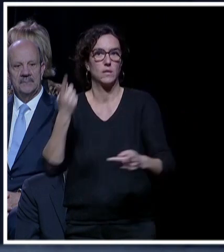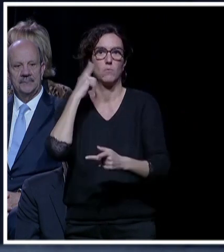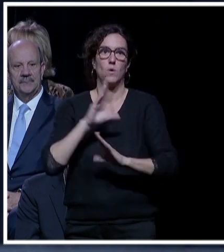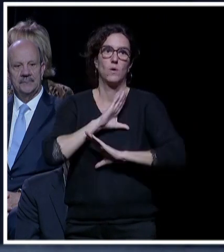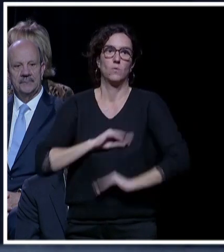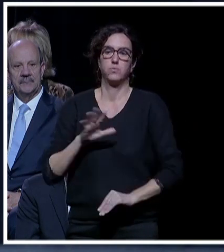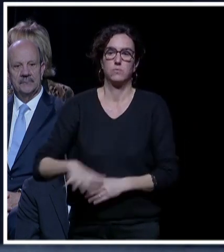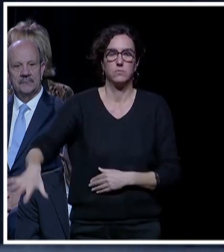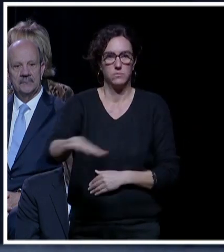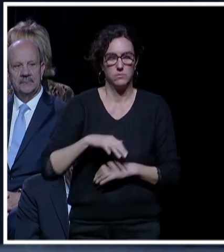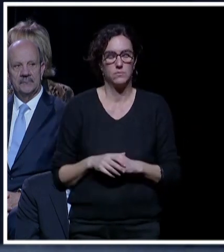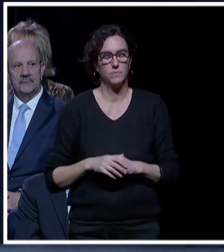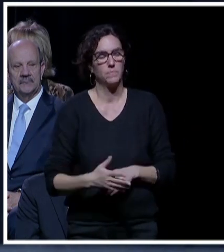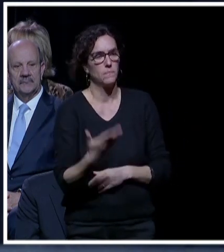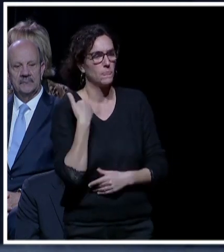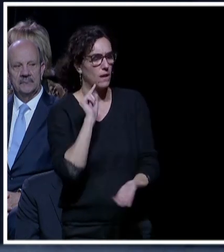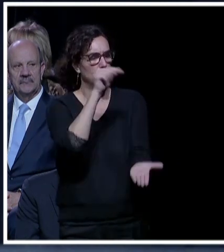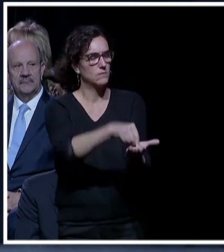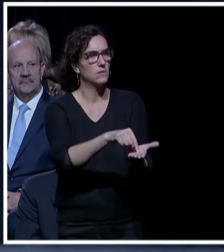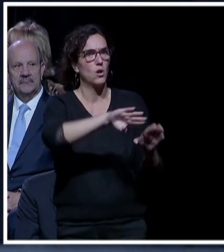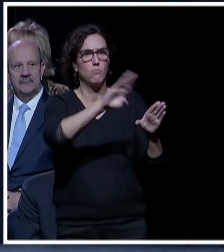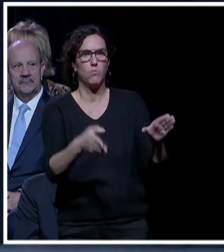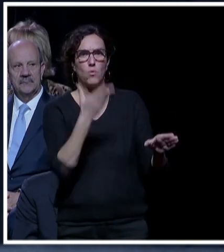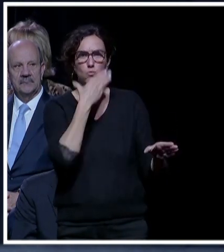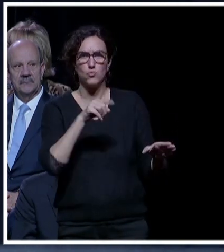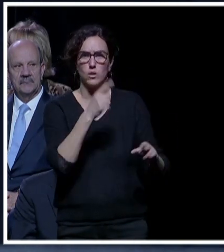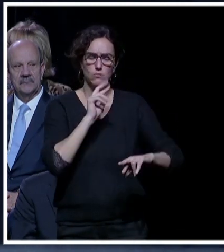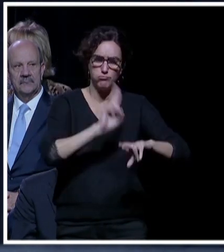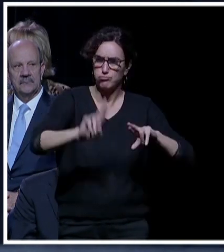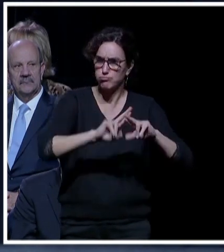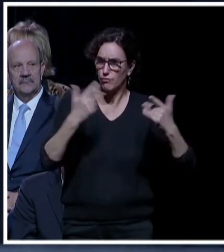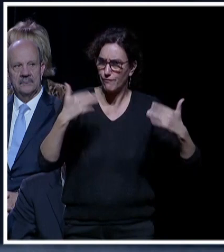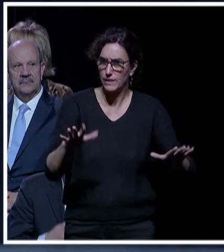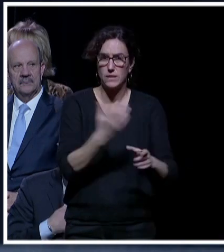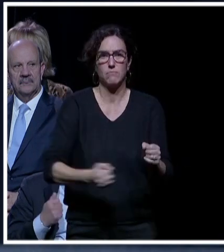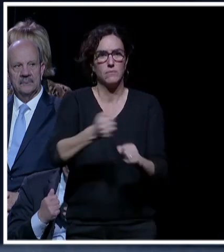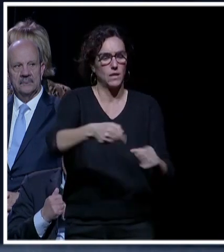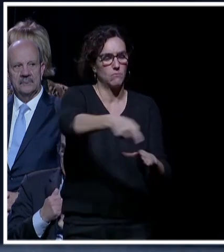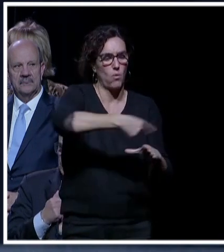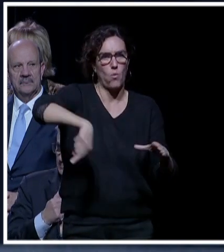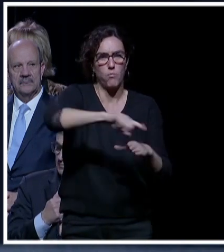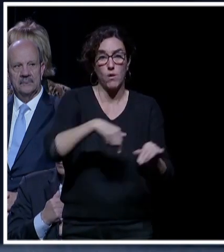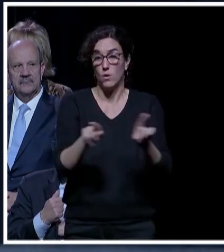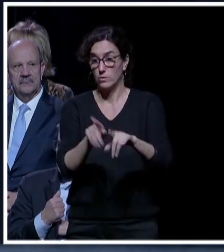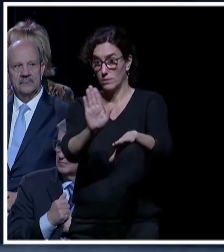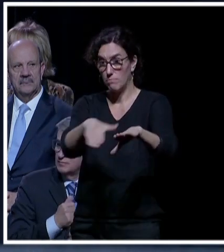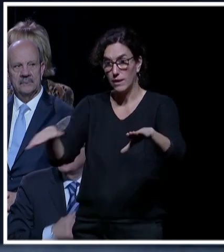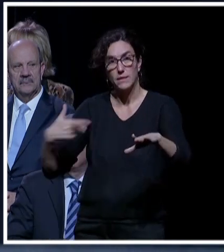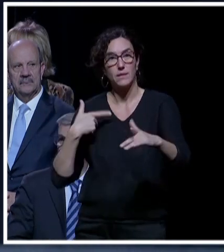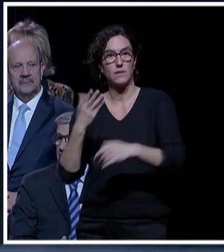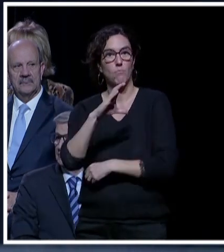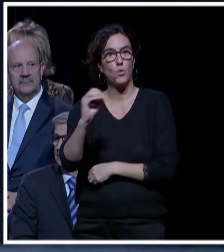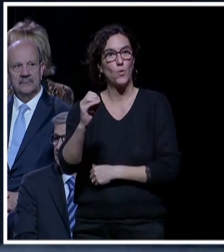avons achevé des travaux de voirie avec un giratoire qui a été créé à l'intersection des Campelières et un parking de covoiturage qui doit être